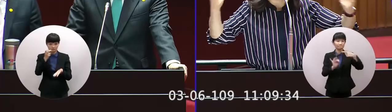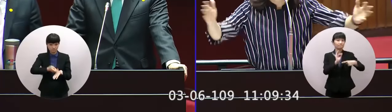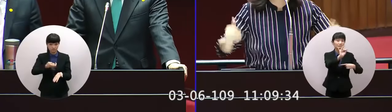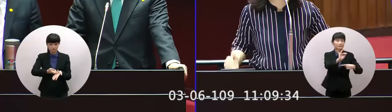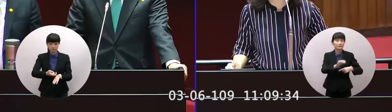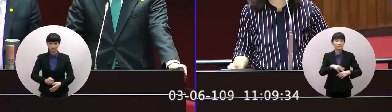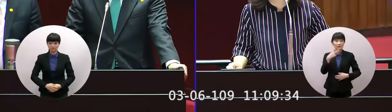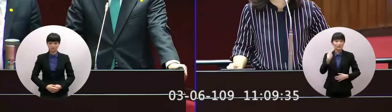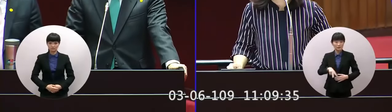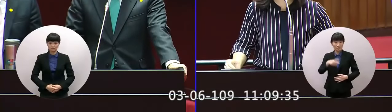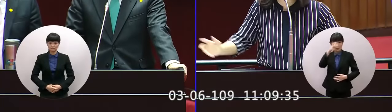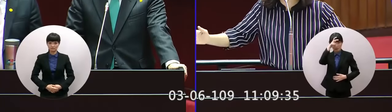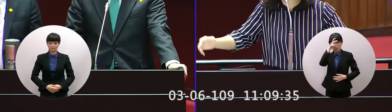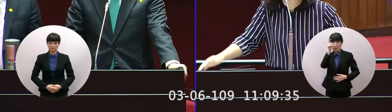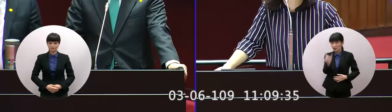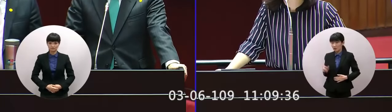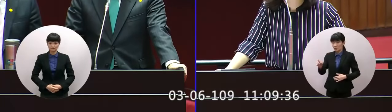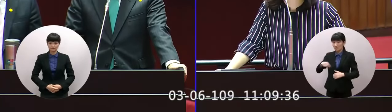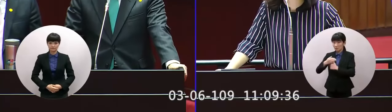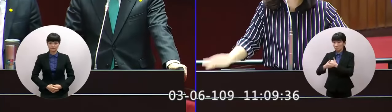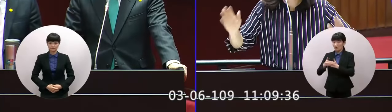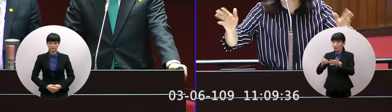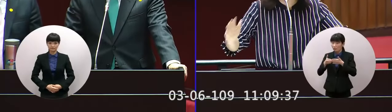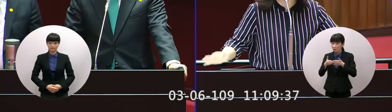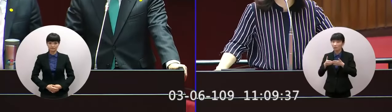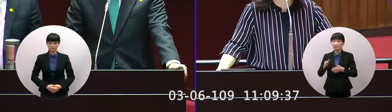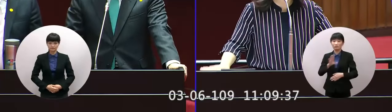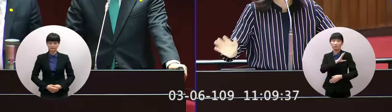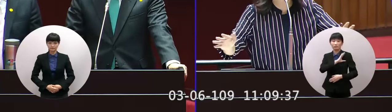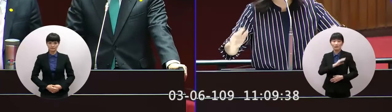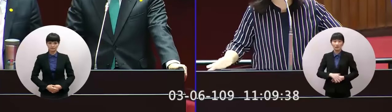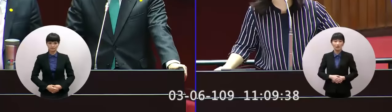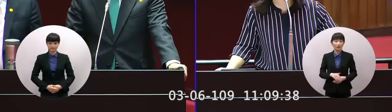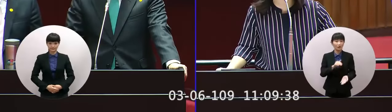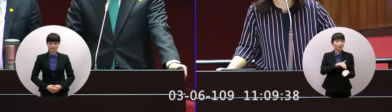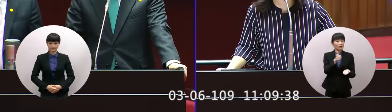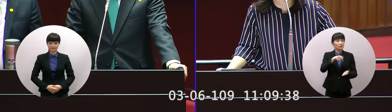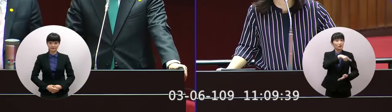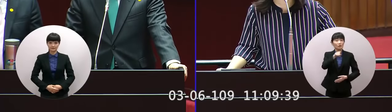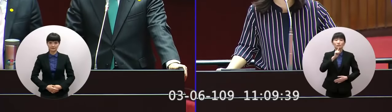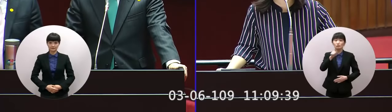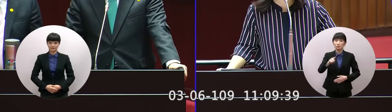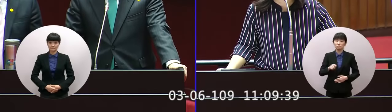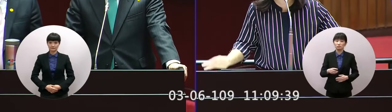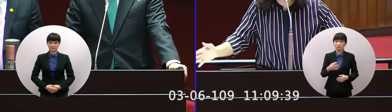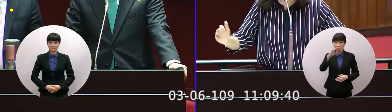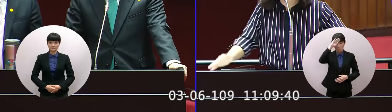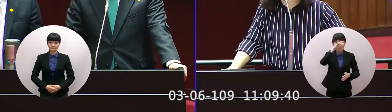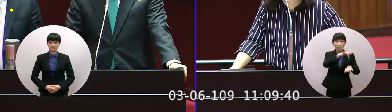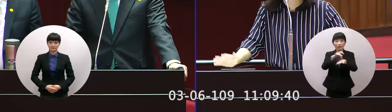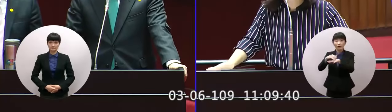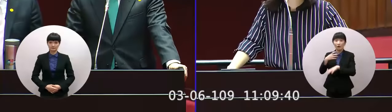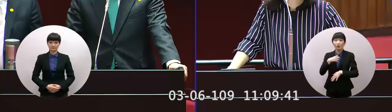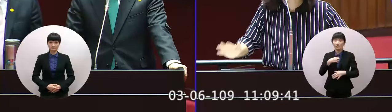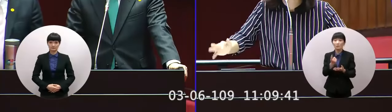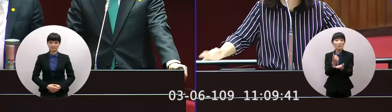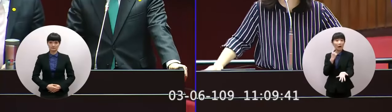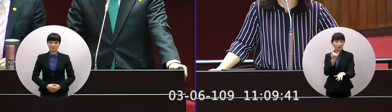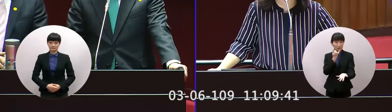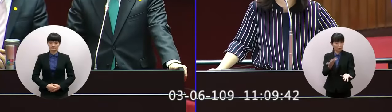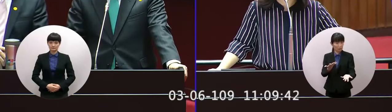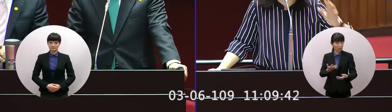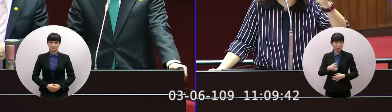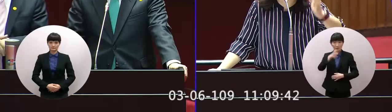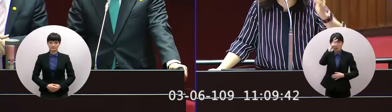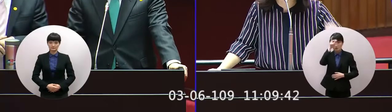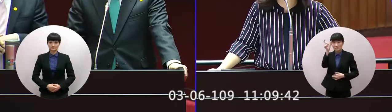远景好的配备嘛？要不然医护人也可以说因为危险所以不要接病人吗？远景也不能因为防疫所以不